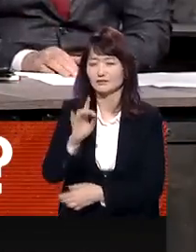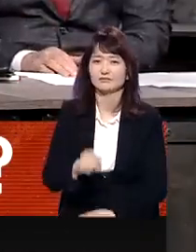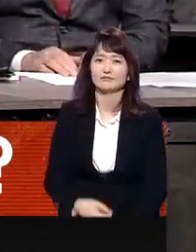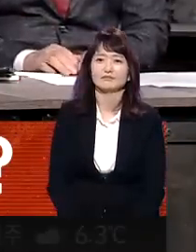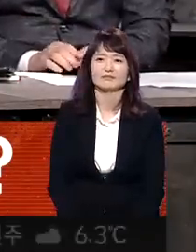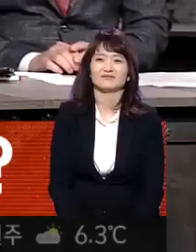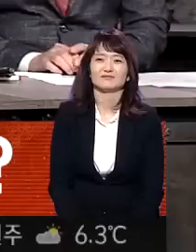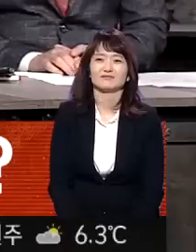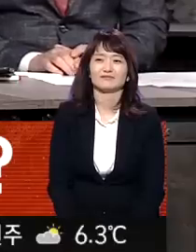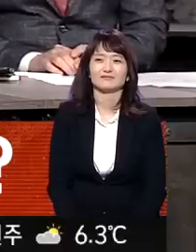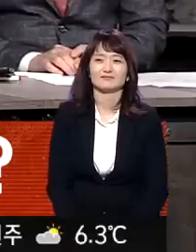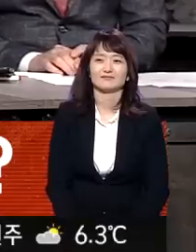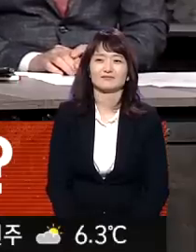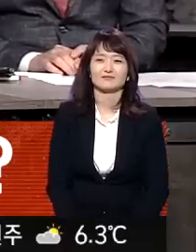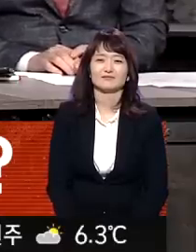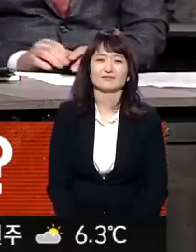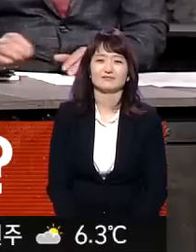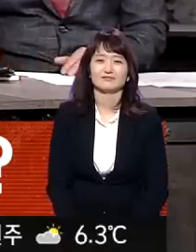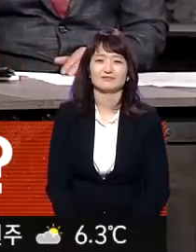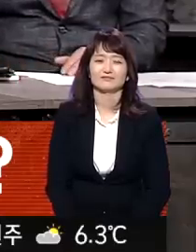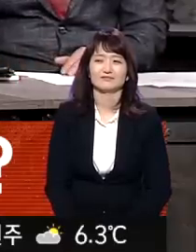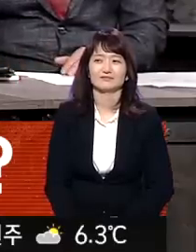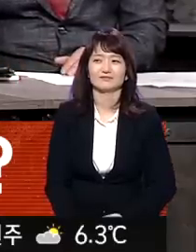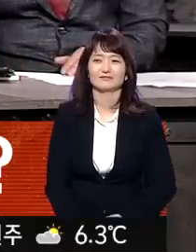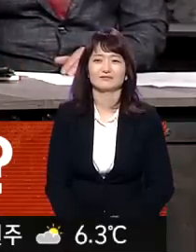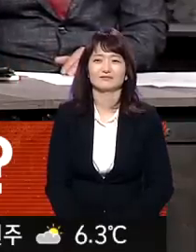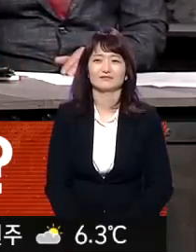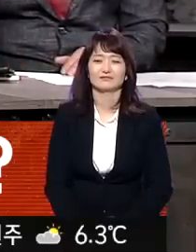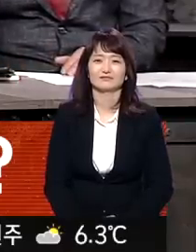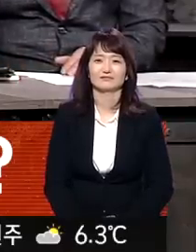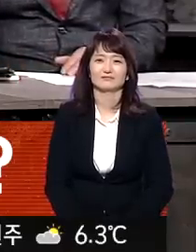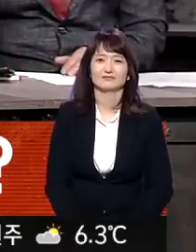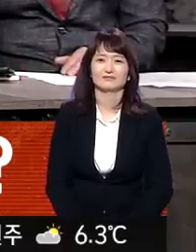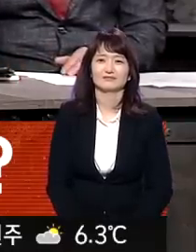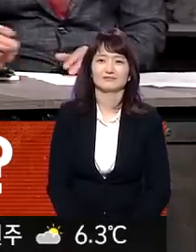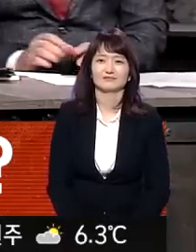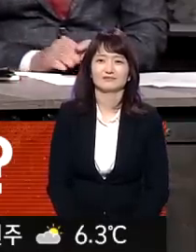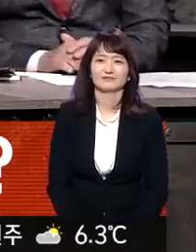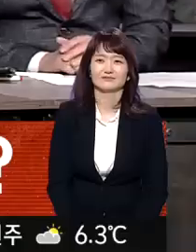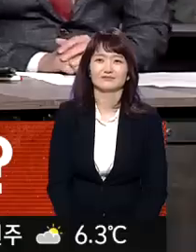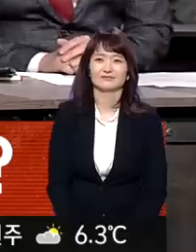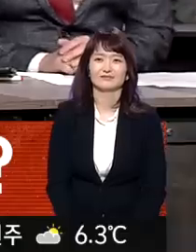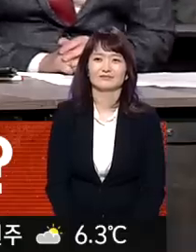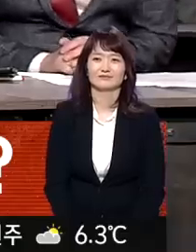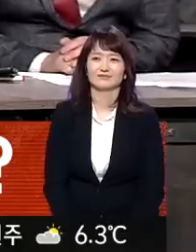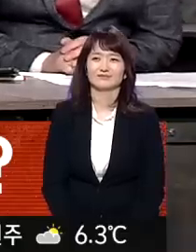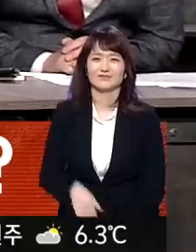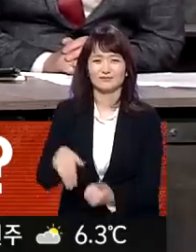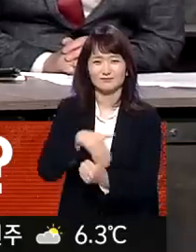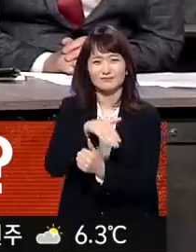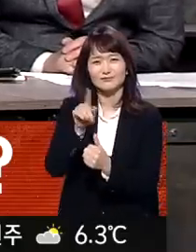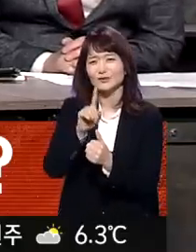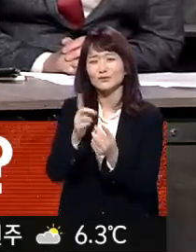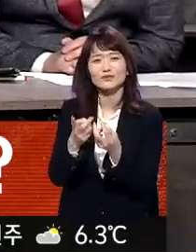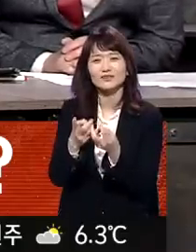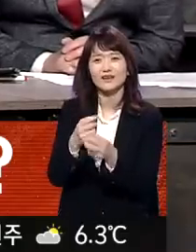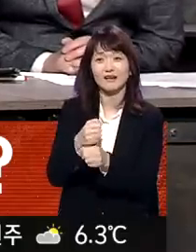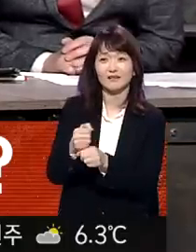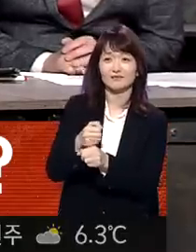네. 아니야 워낙 만진다니까. 박 변호사님 어쩔 거야 이 분위기. 아, 당황스럽네요.